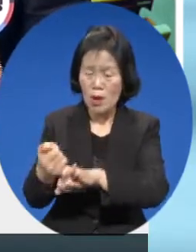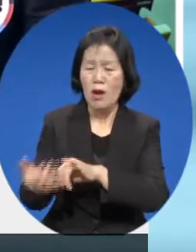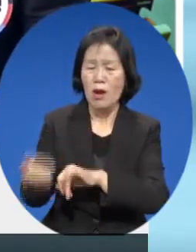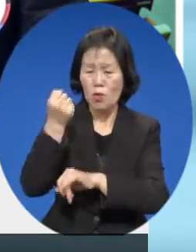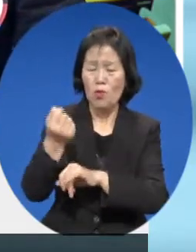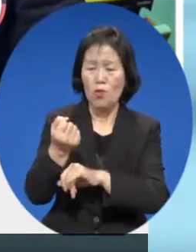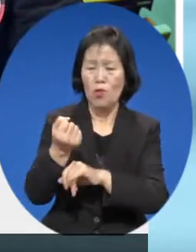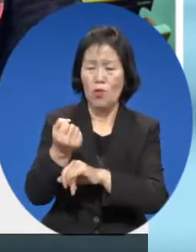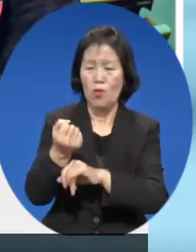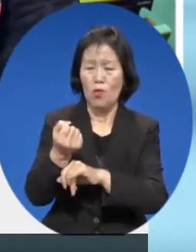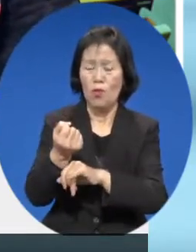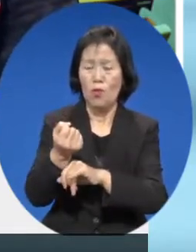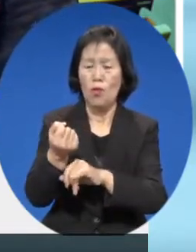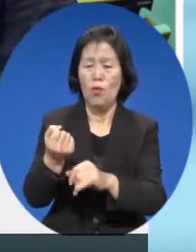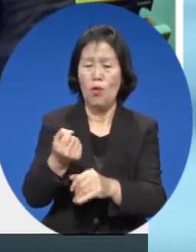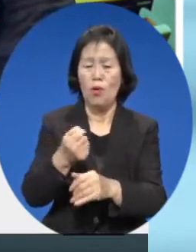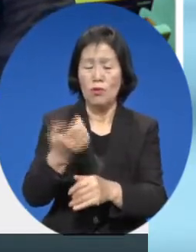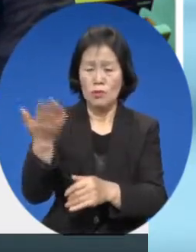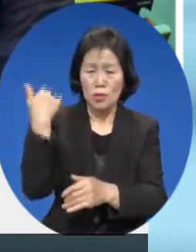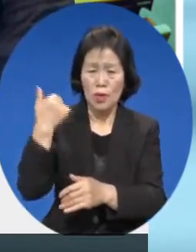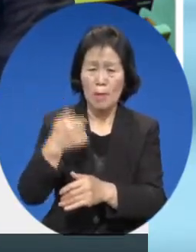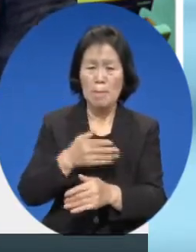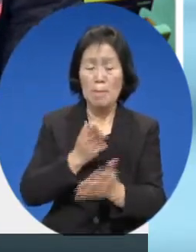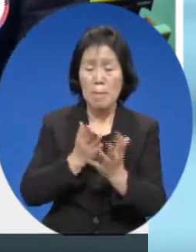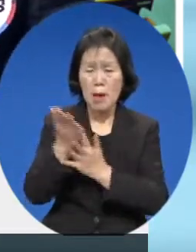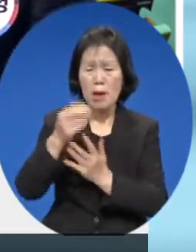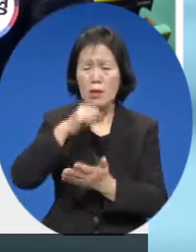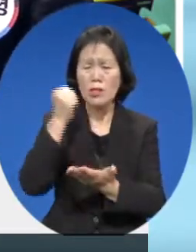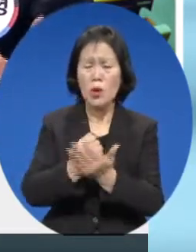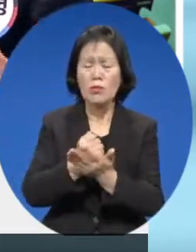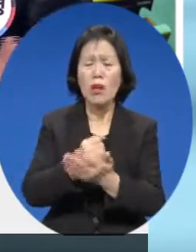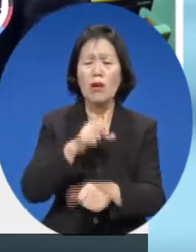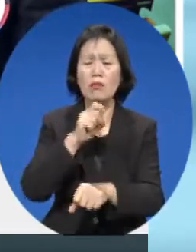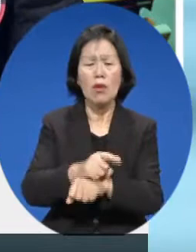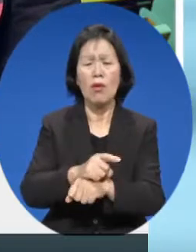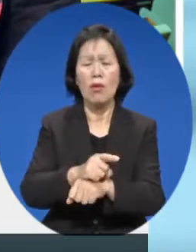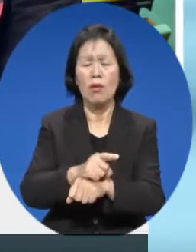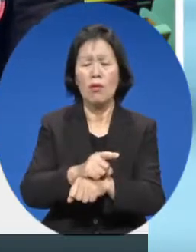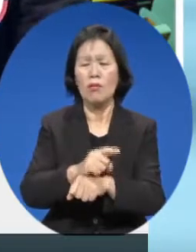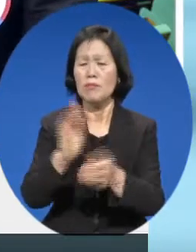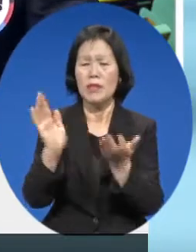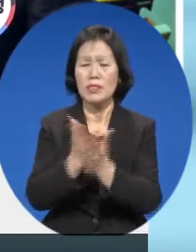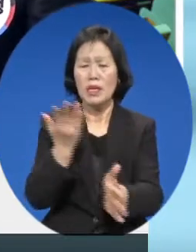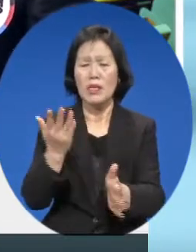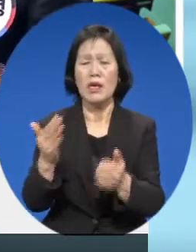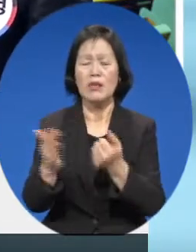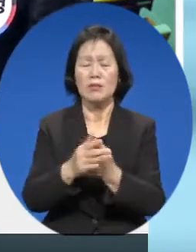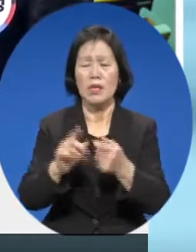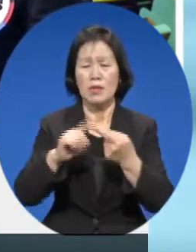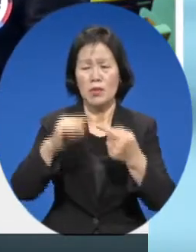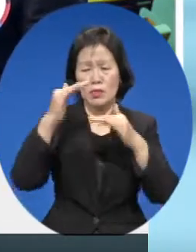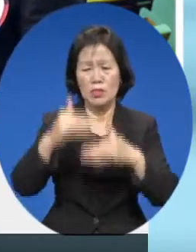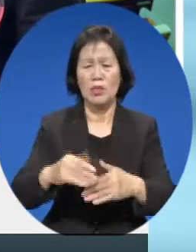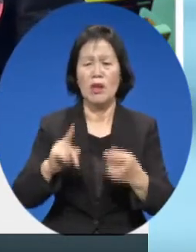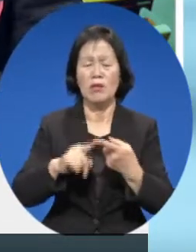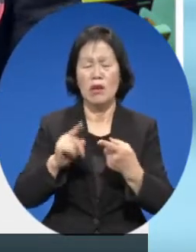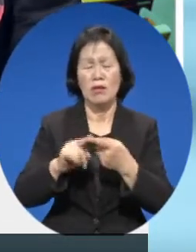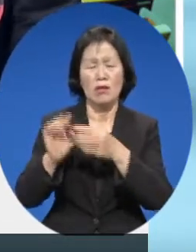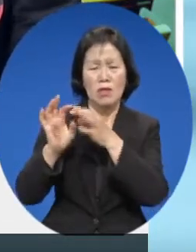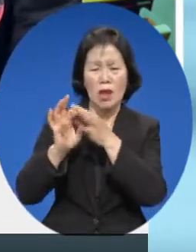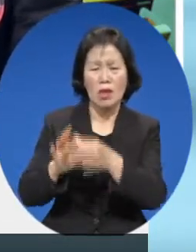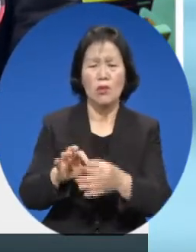그와 같은 정당성의 근거를 스스로 무너져 즉 이 했다는 점에서 과연 이번 절차에 대해서는 두고두고 어떻게 보면은 그